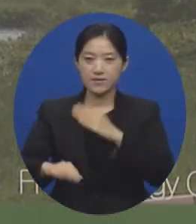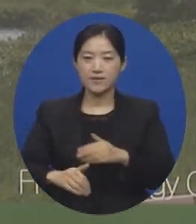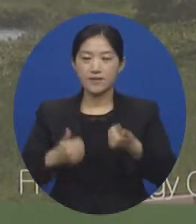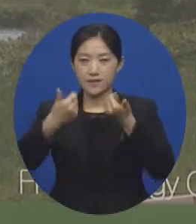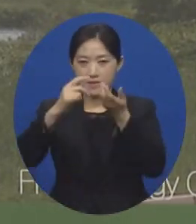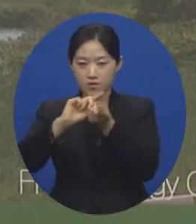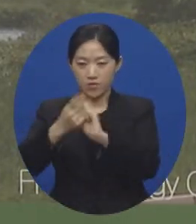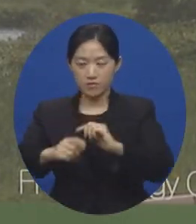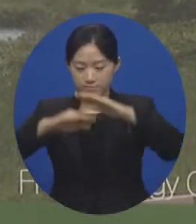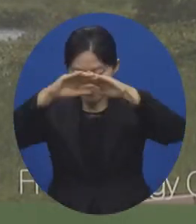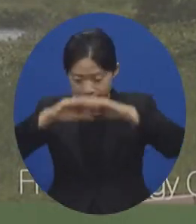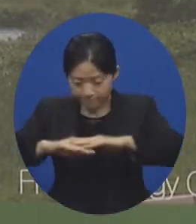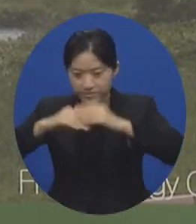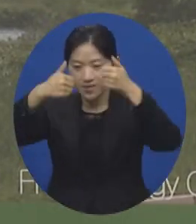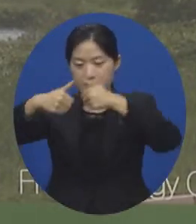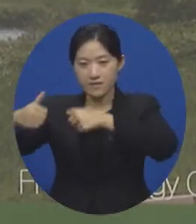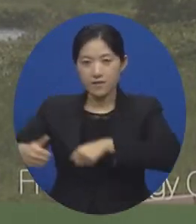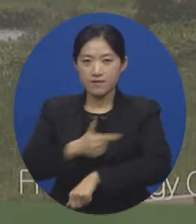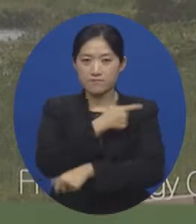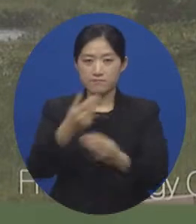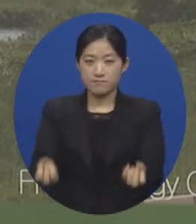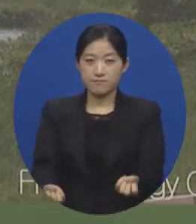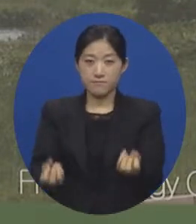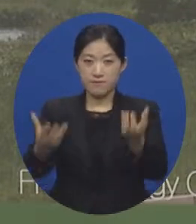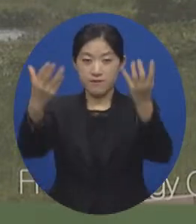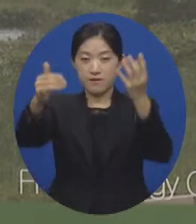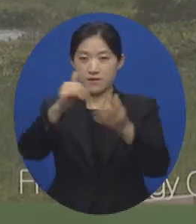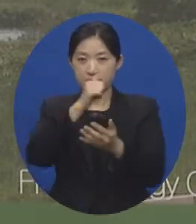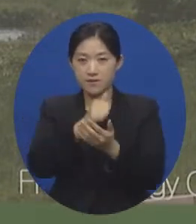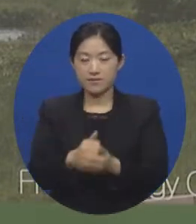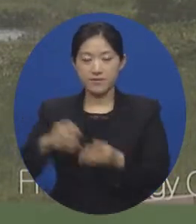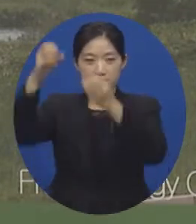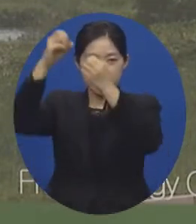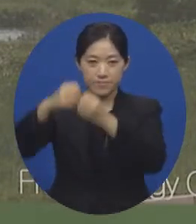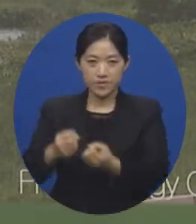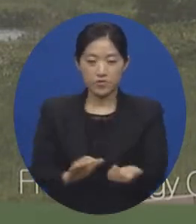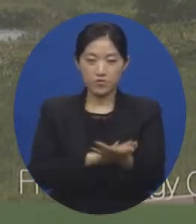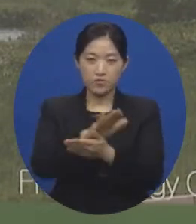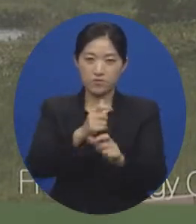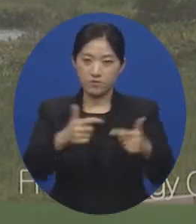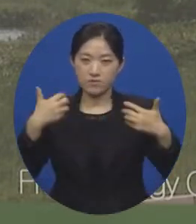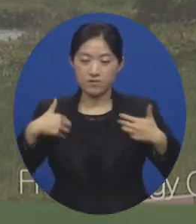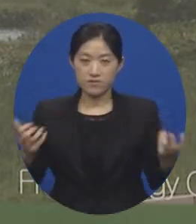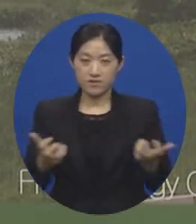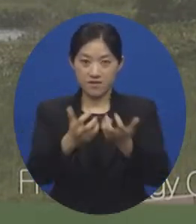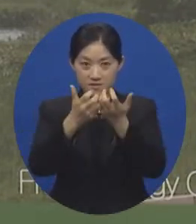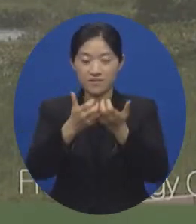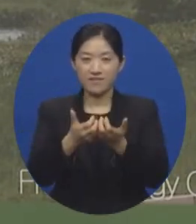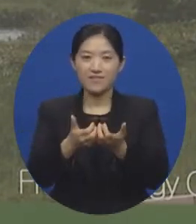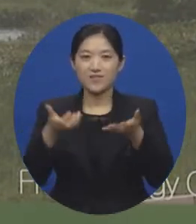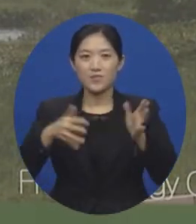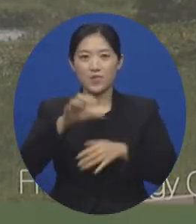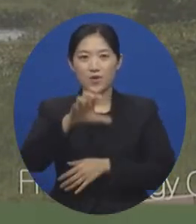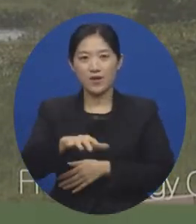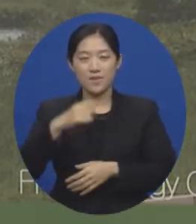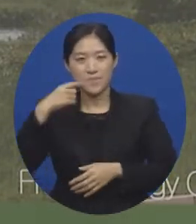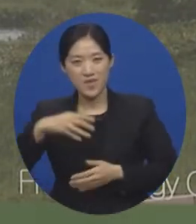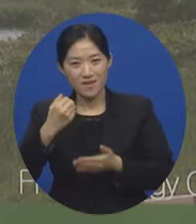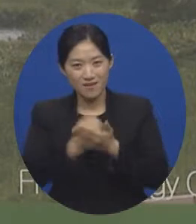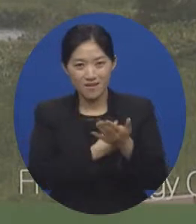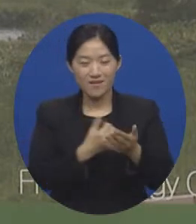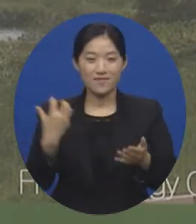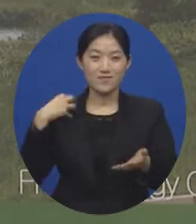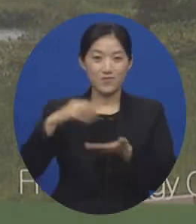인사를 드리는 우리 민족의 최대 명절인데요. 민속 풍속이 가득한 이날 고향에서 아쉬움으로